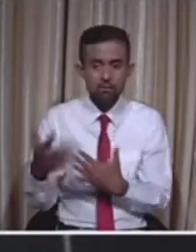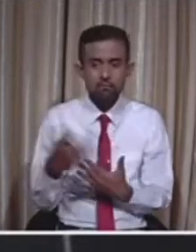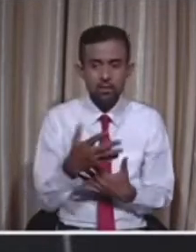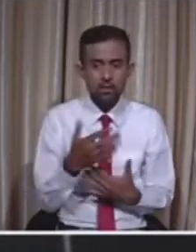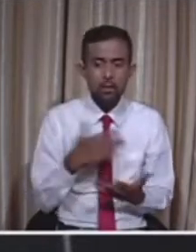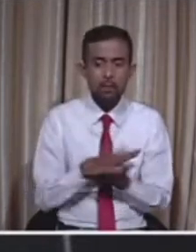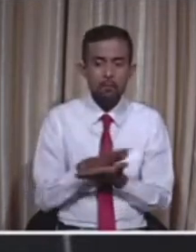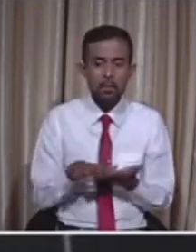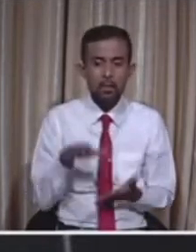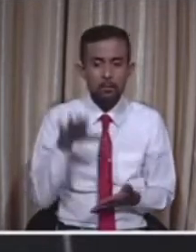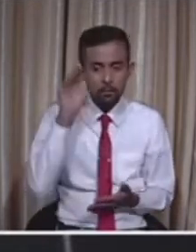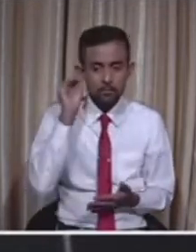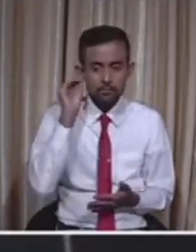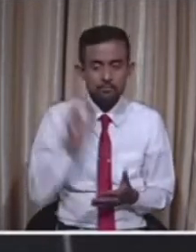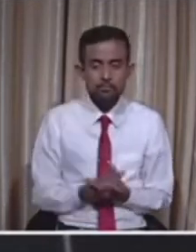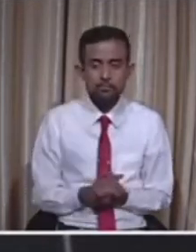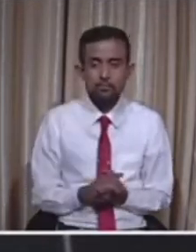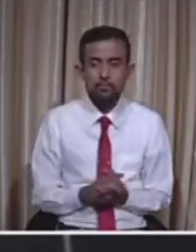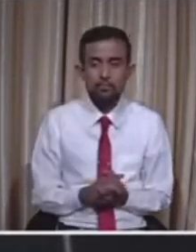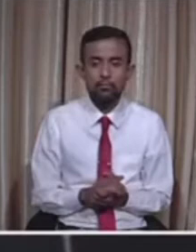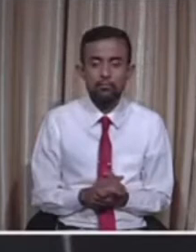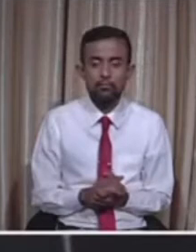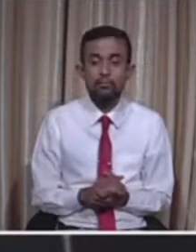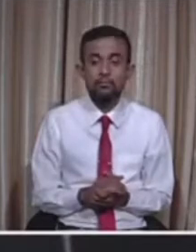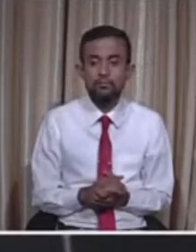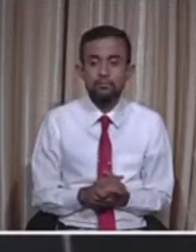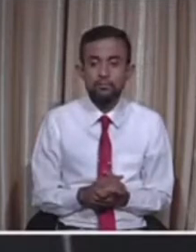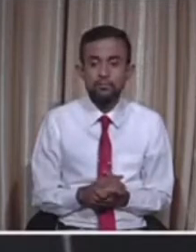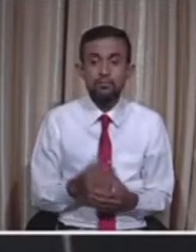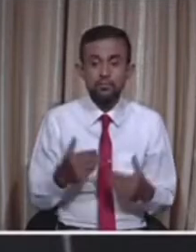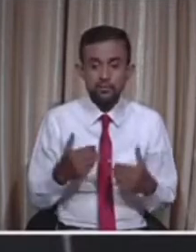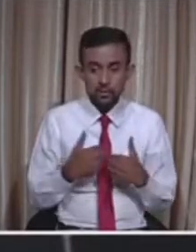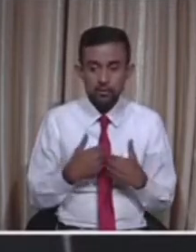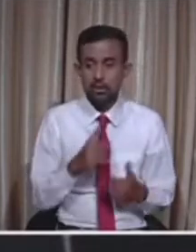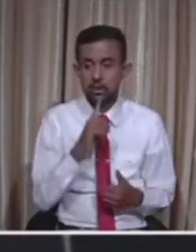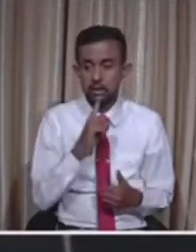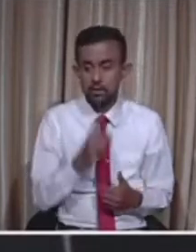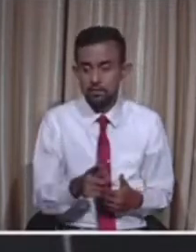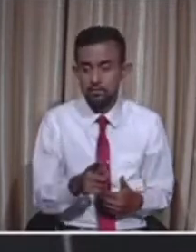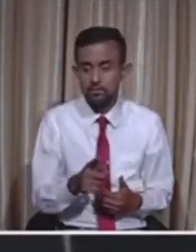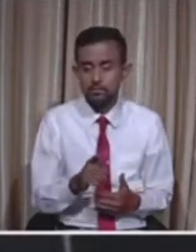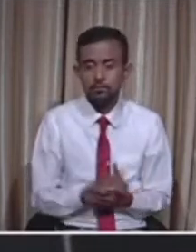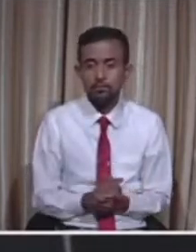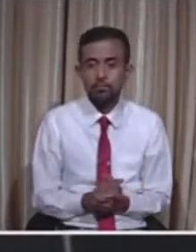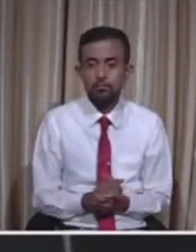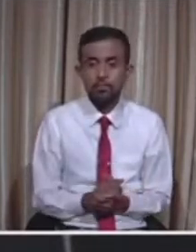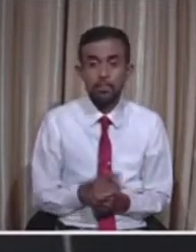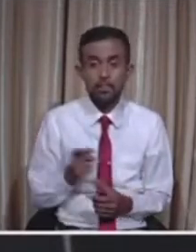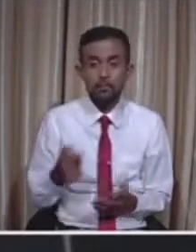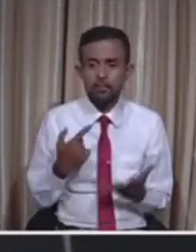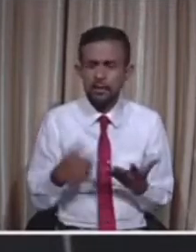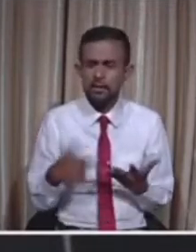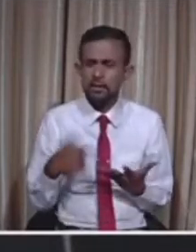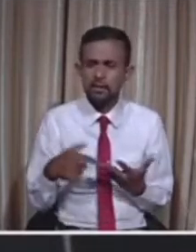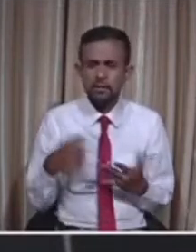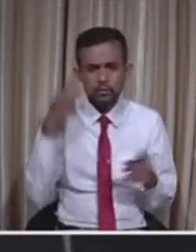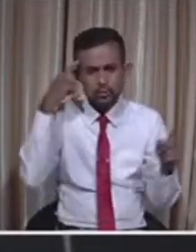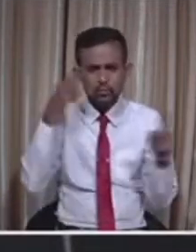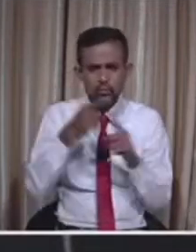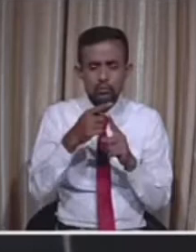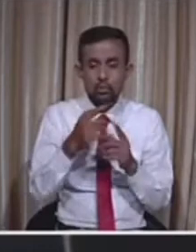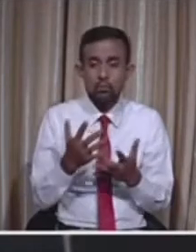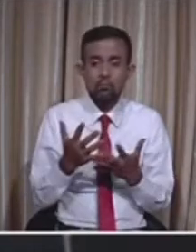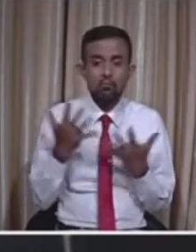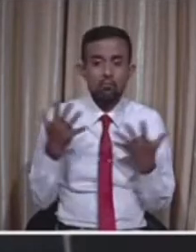අපිට පැහැදිලි. ඒ නිසා මූලාසනාරුවට ගරු මන්ත්‍රීමනි අපි විශේෂයෙන්ම කියනවා මේ කරුණ පිළිබඳව අපිට තියෙන්නේ